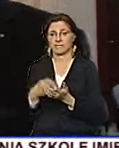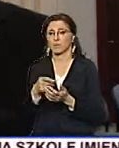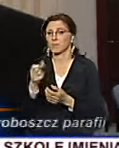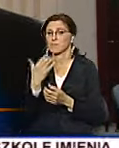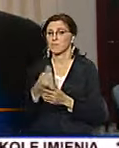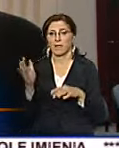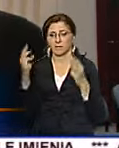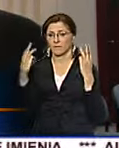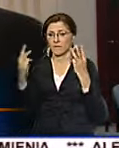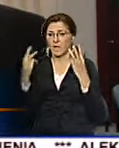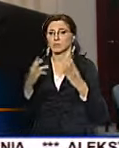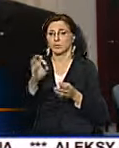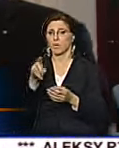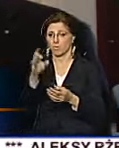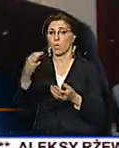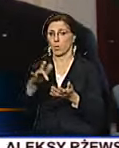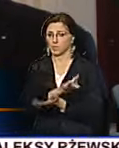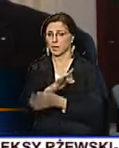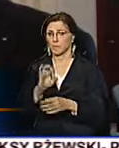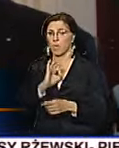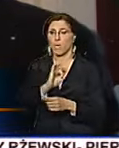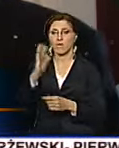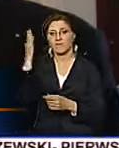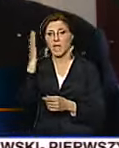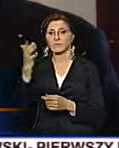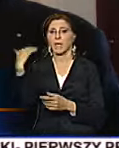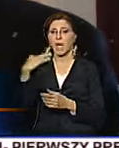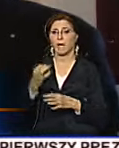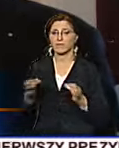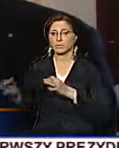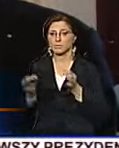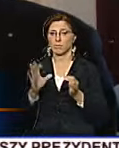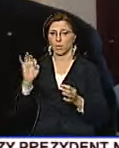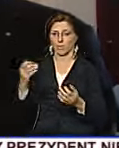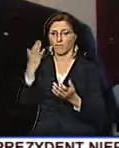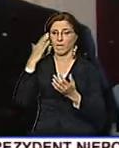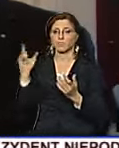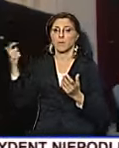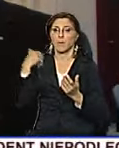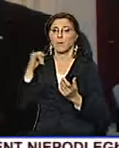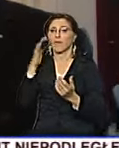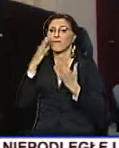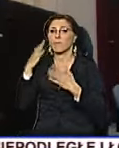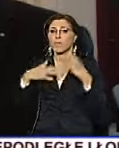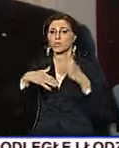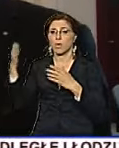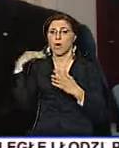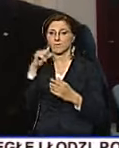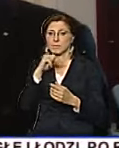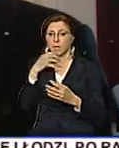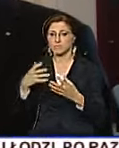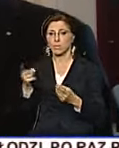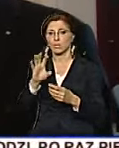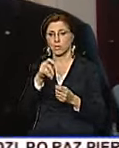ważne. Z jednej strony oczywiście one uzupełniają naszą wiedzę historyczną, bo wiemy już znowu coś więcej o budowie tego kościoła. Z drugiej strony to